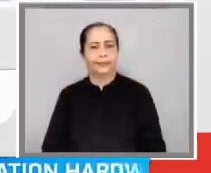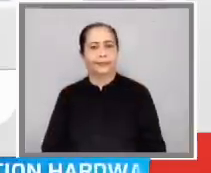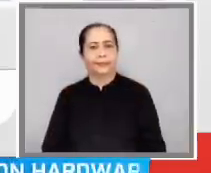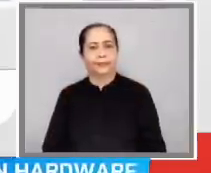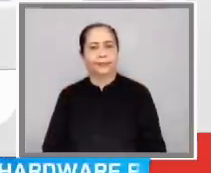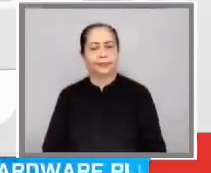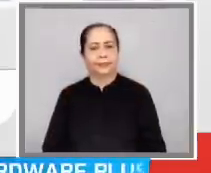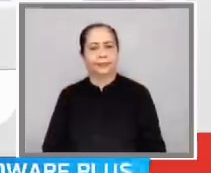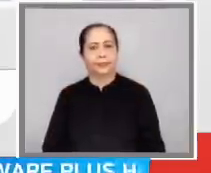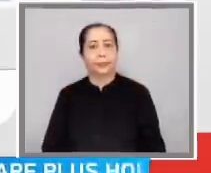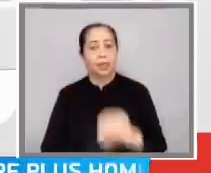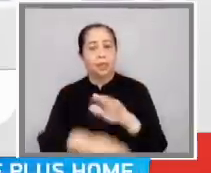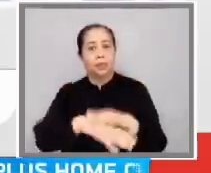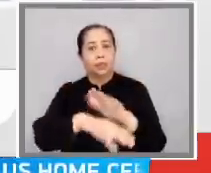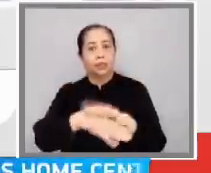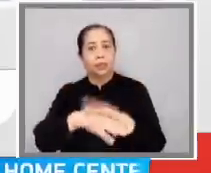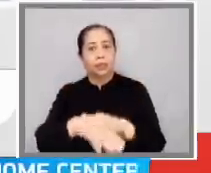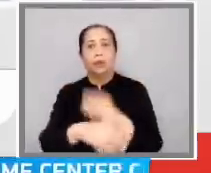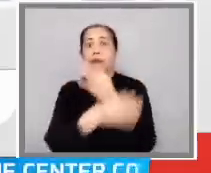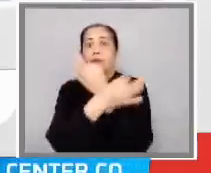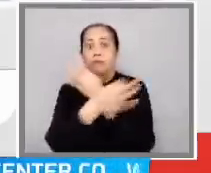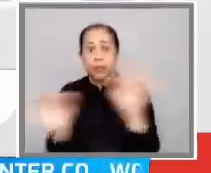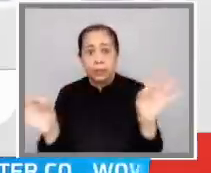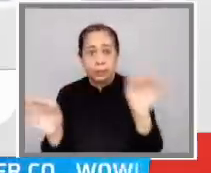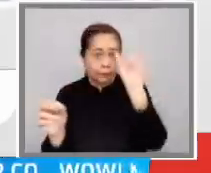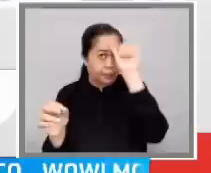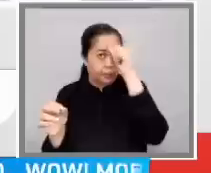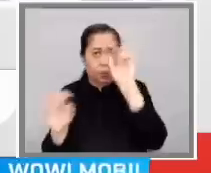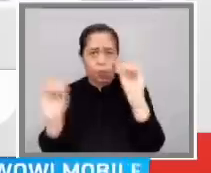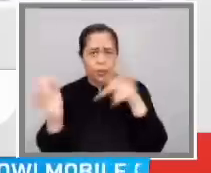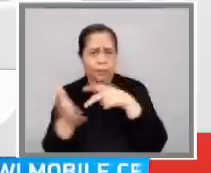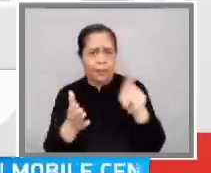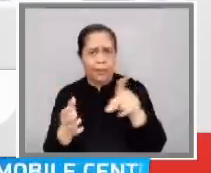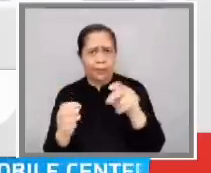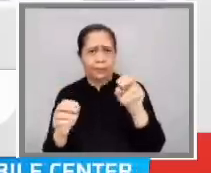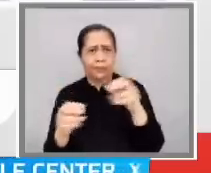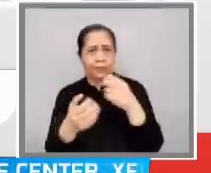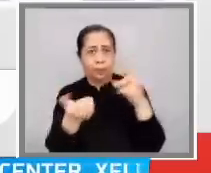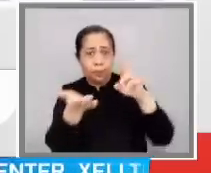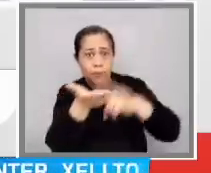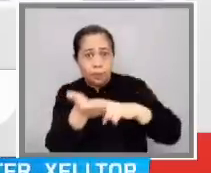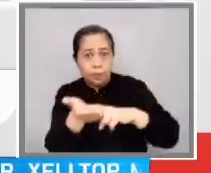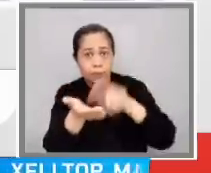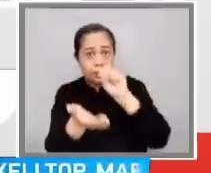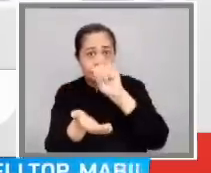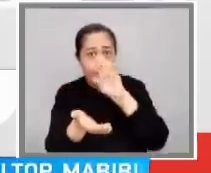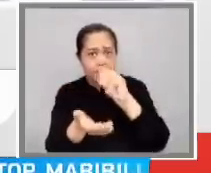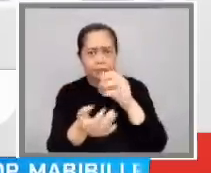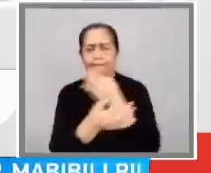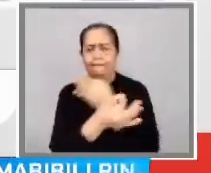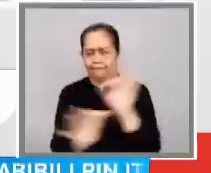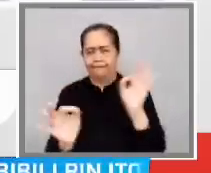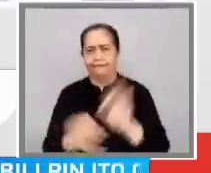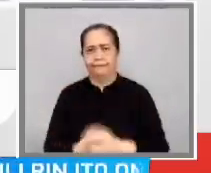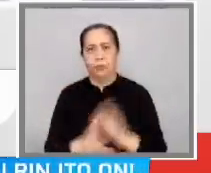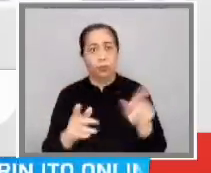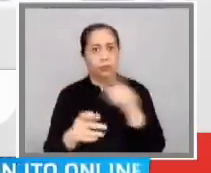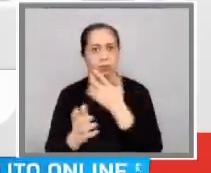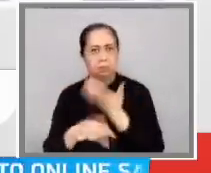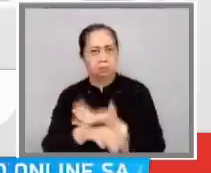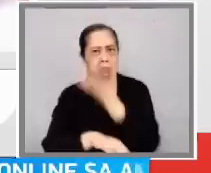nga. Alala din po, libre po ito. Ang wala pong bayad ang mga ang pagrehistro. Yan, baka may manamantala, hindi